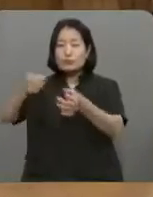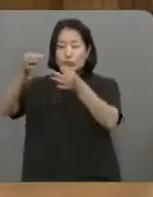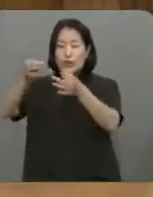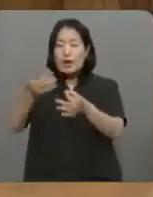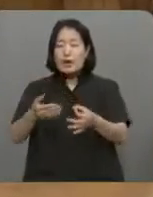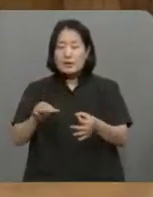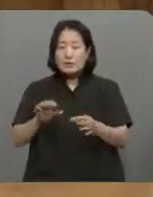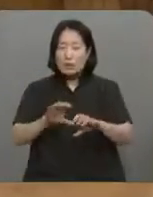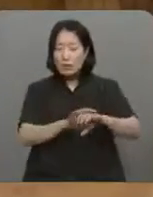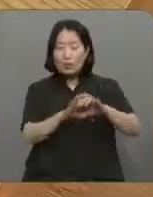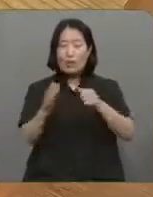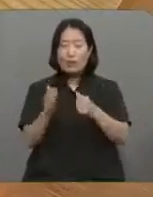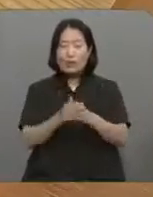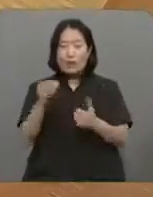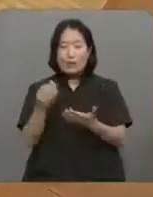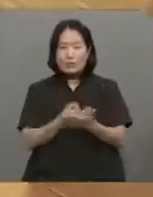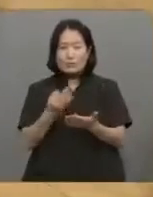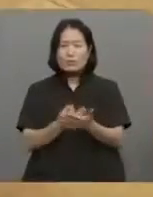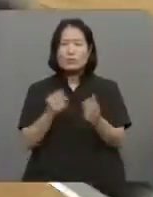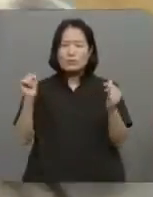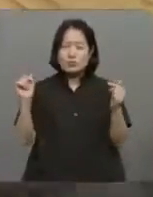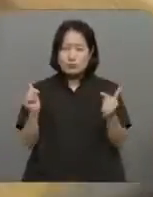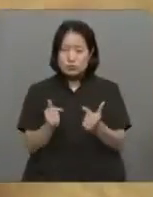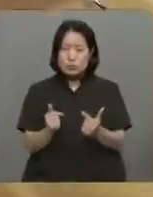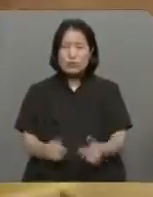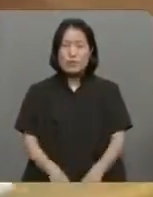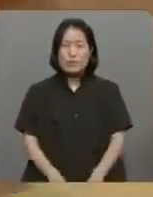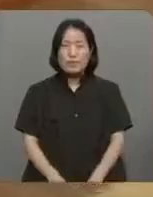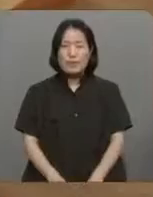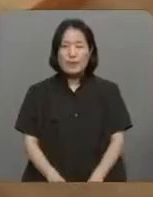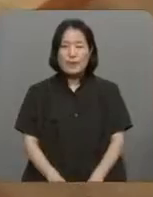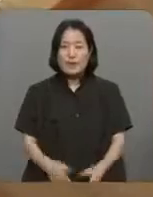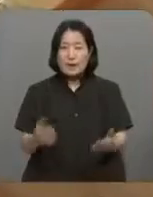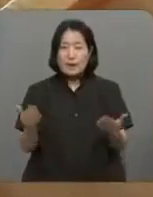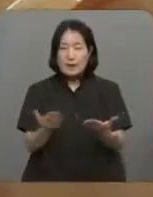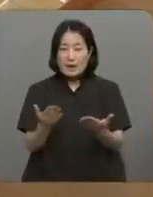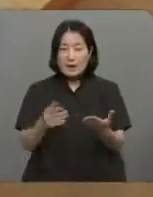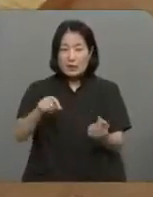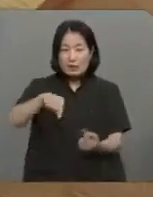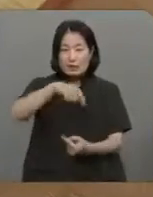매출은 하루가 다르게 떨어지고 있기 때문입니다. 장사가 업주들이 돼야만